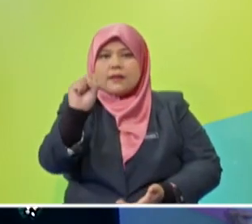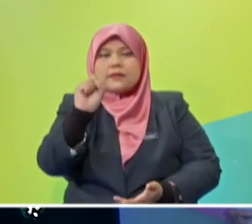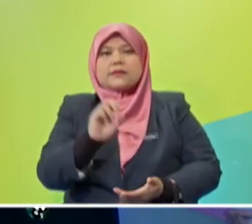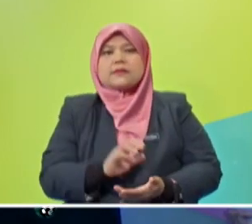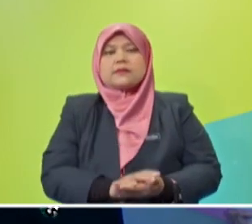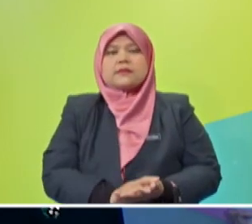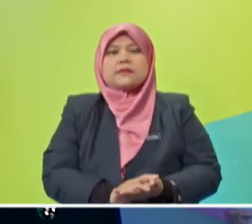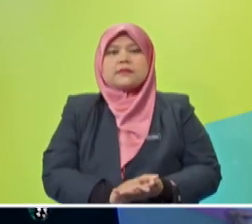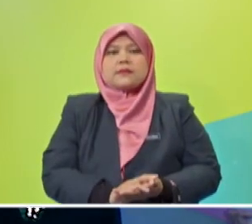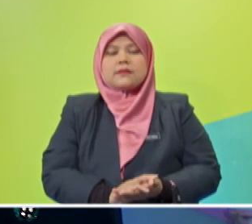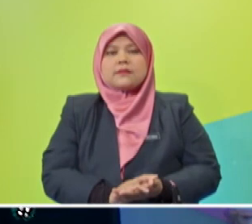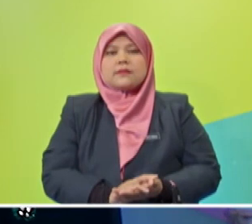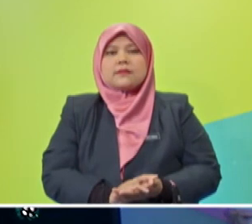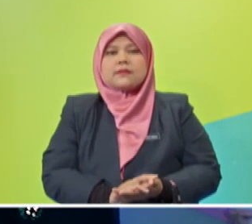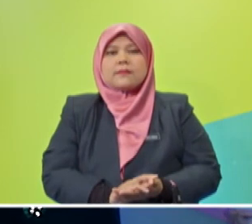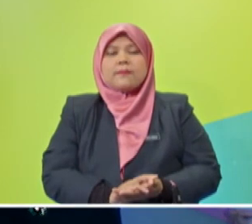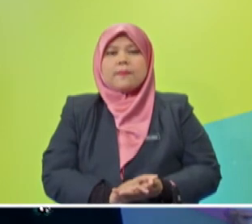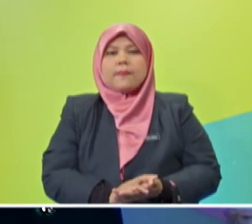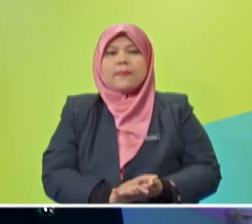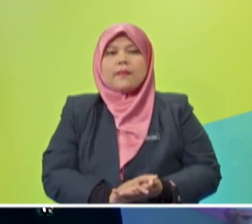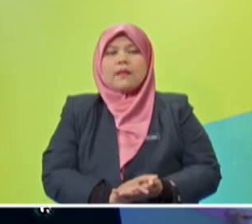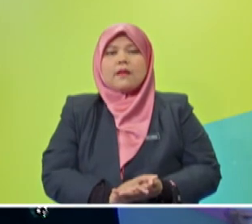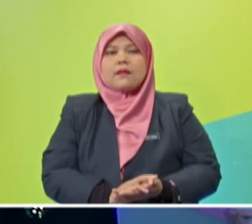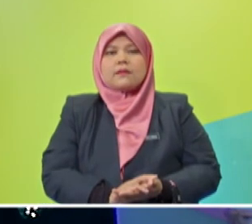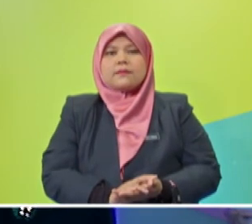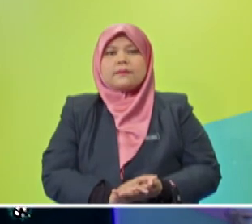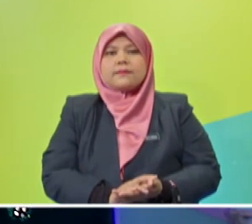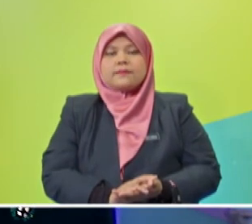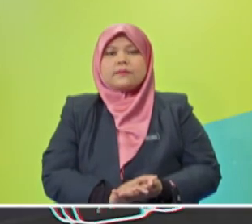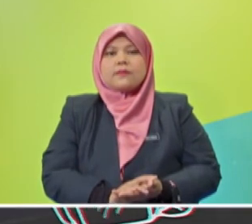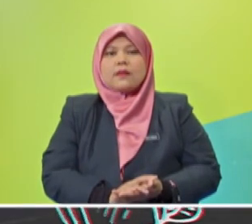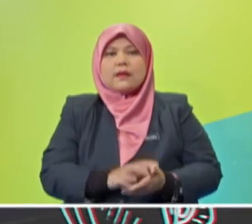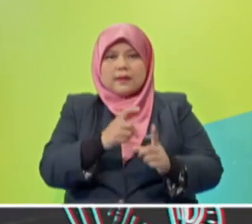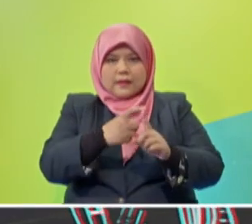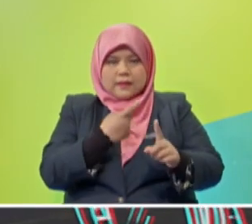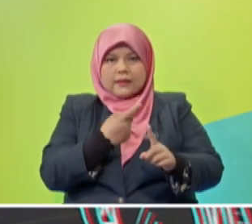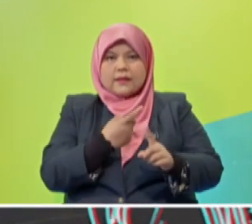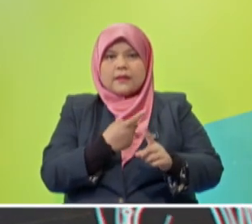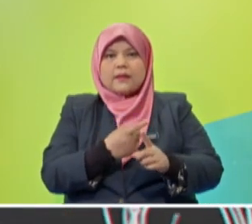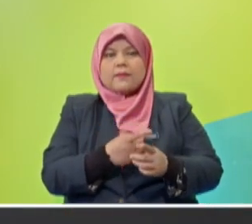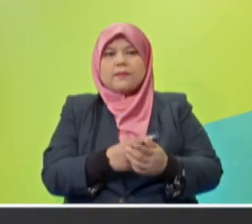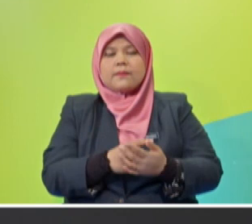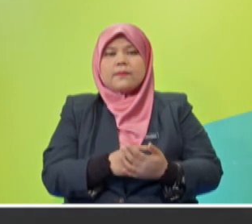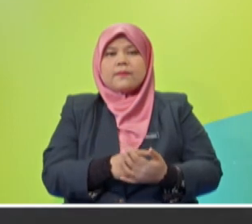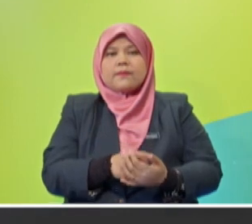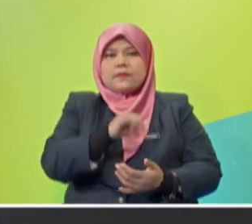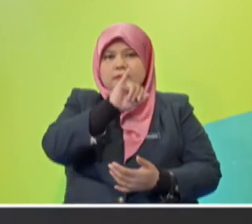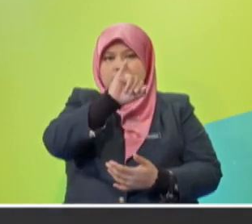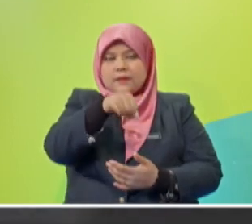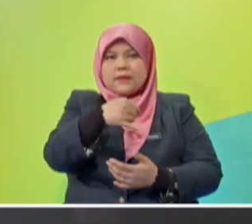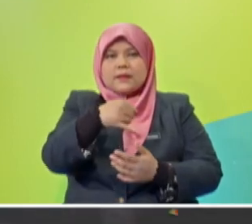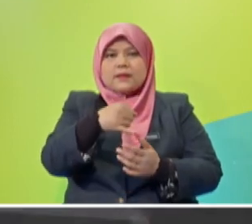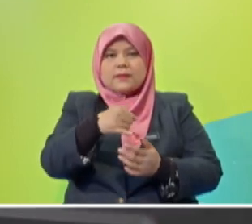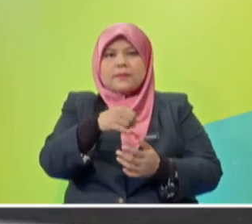industri kecil dan sederhana? Okey, menurut sumber dari Jabatan Penerangan Malaysia pada Julai